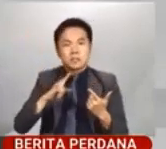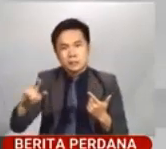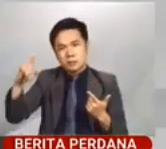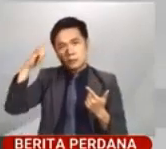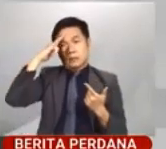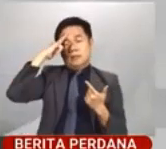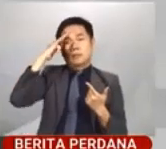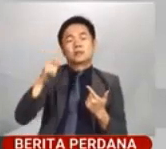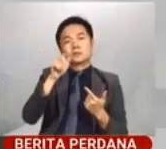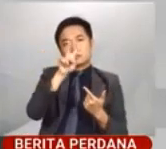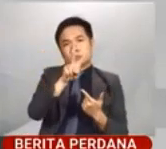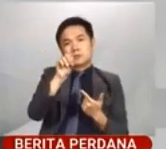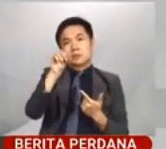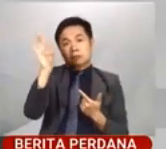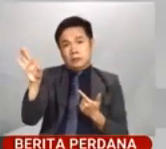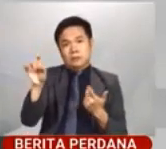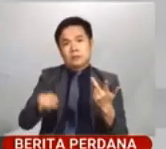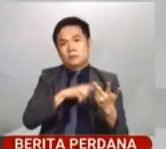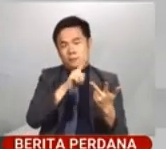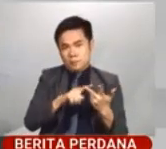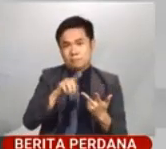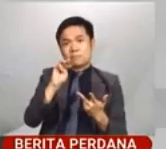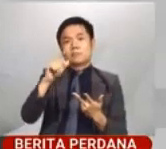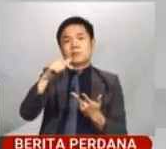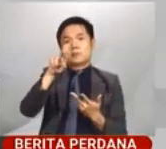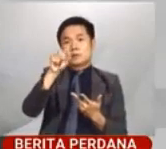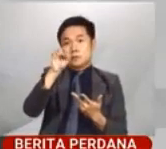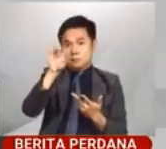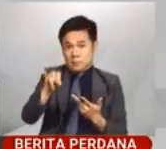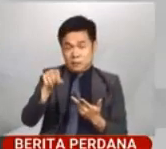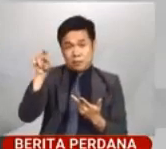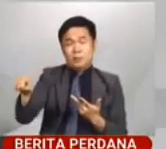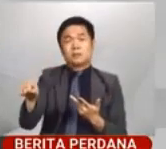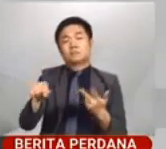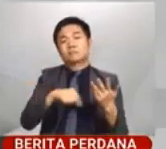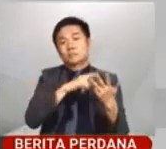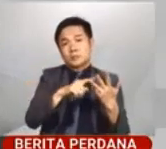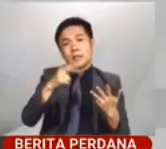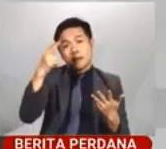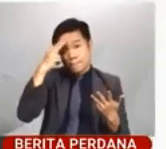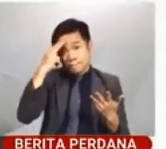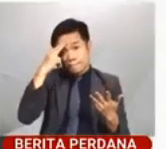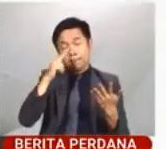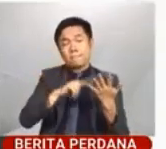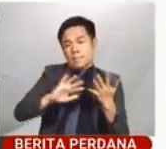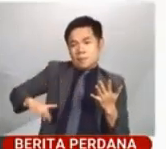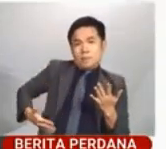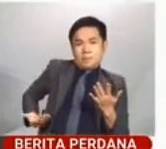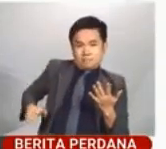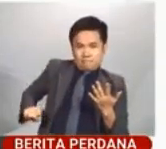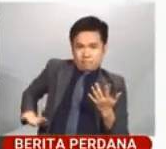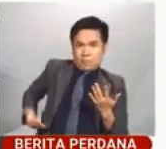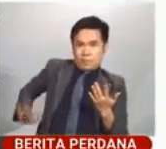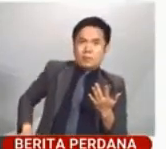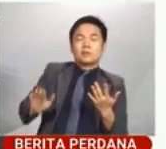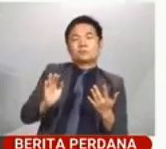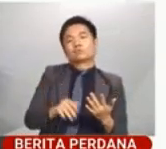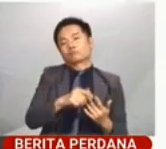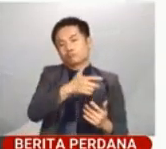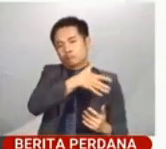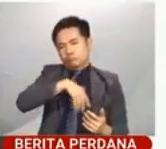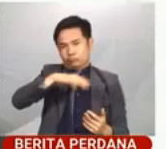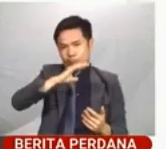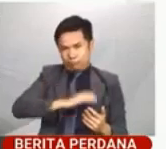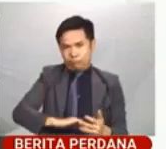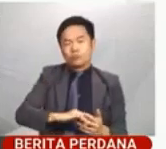209 orang dan Maghribi 160 individu Mesir Arab Saudi Bangladesh Sweden Spanyol